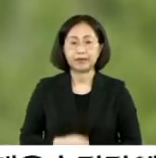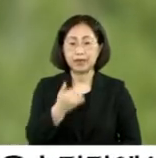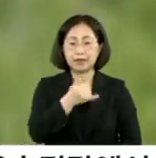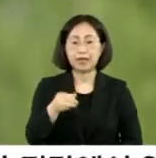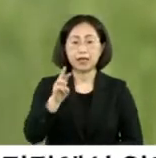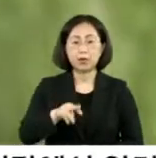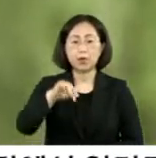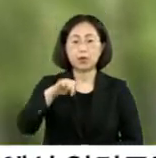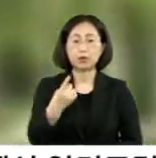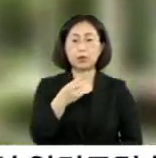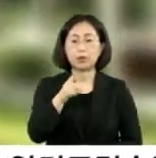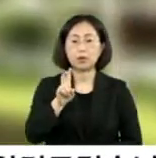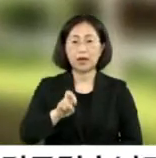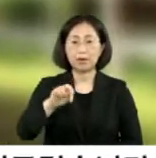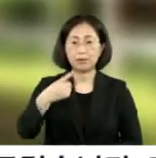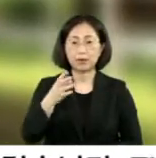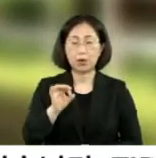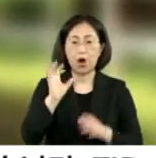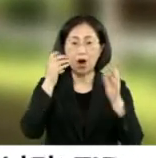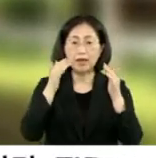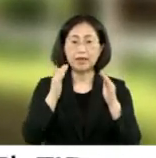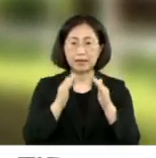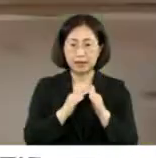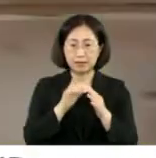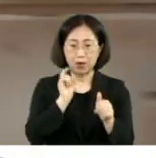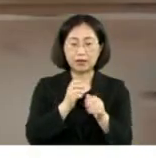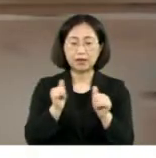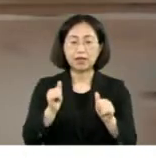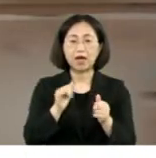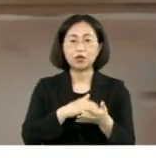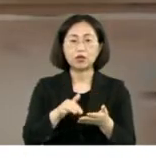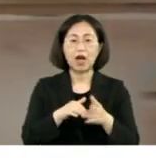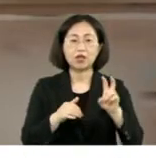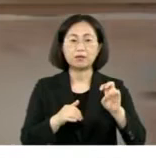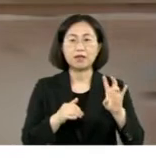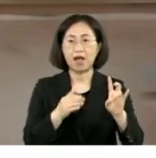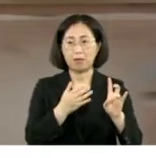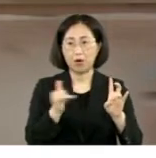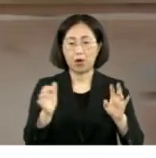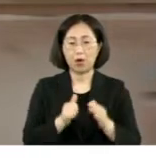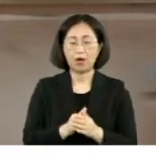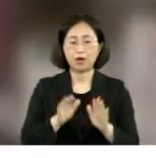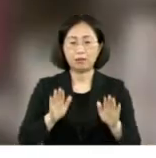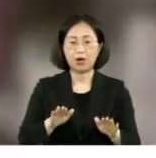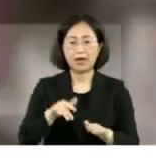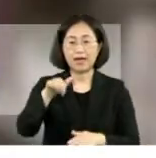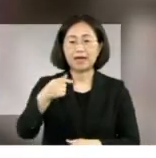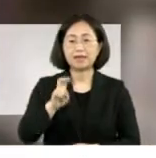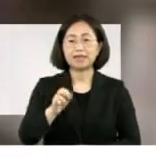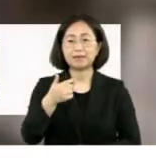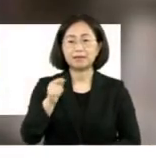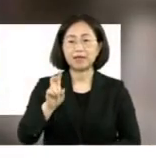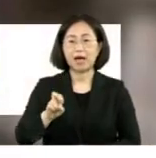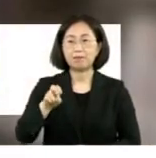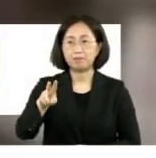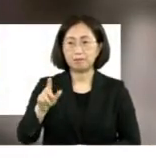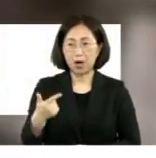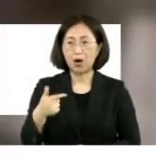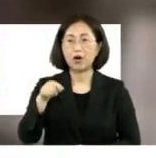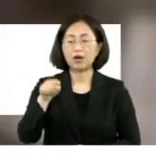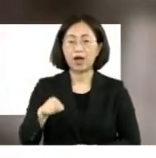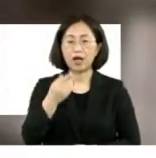세종 소담동 어린이집 관련 확진자가 24명까지 늘어난 상황에서 이번에는 세종 금남면의 한 식품